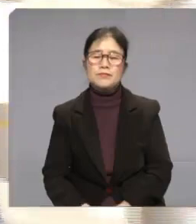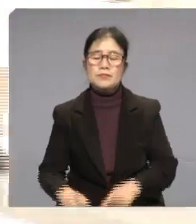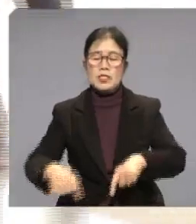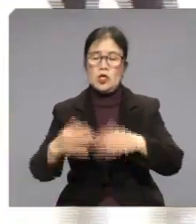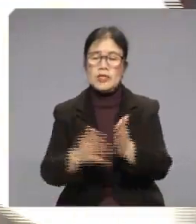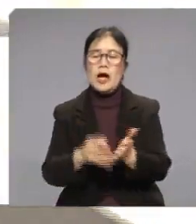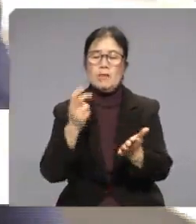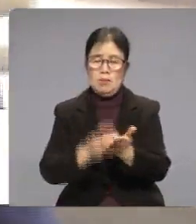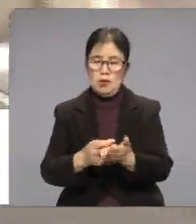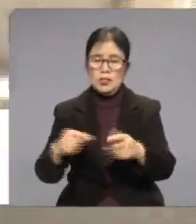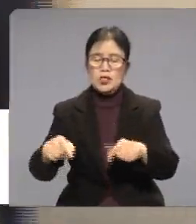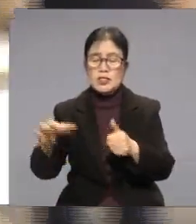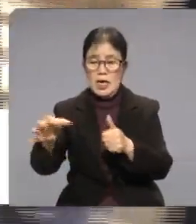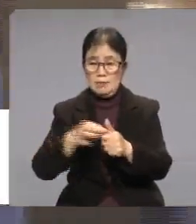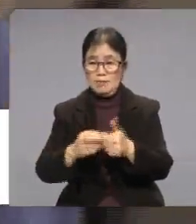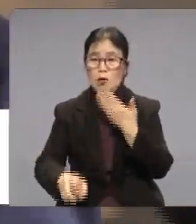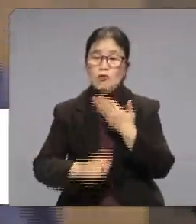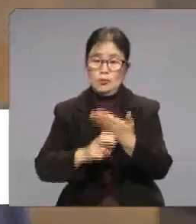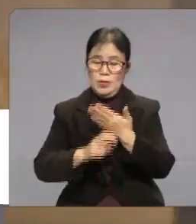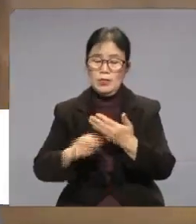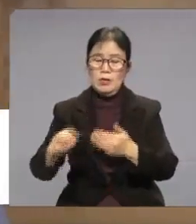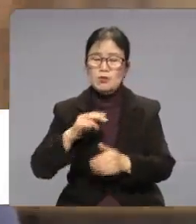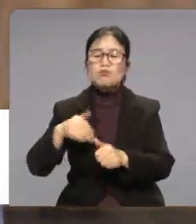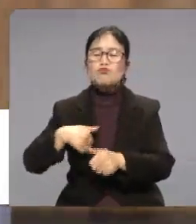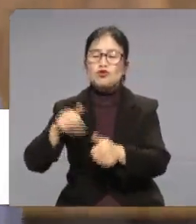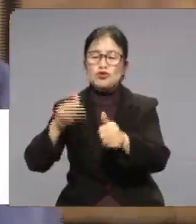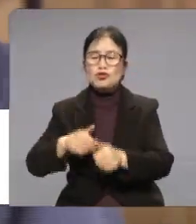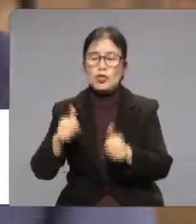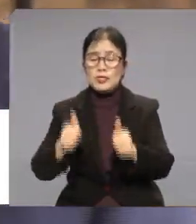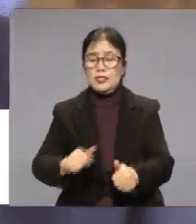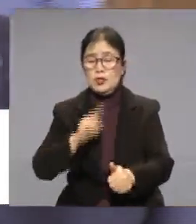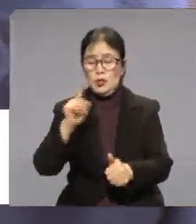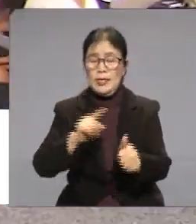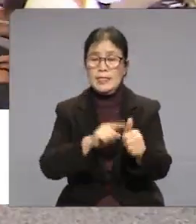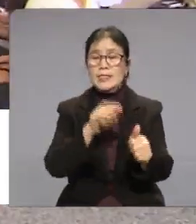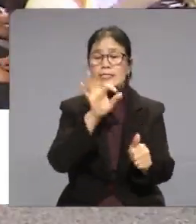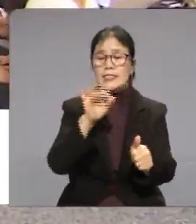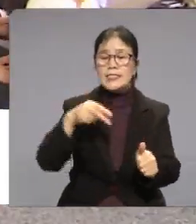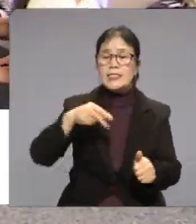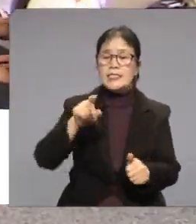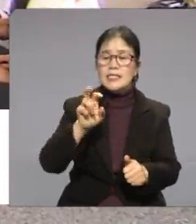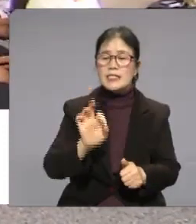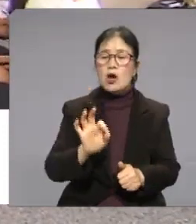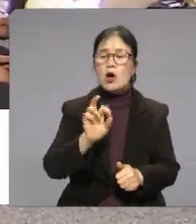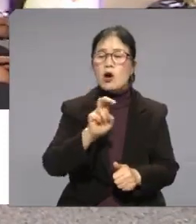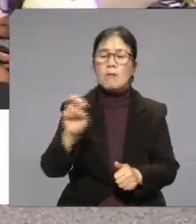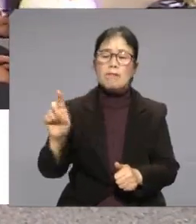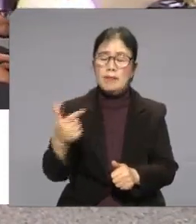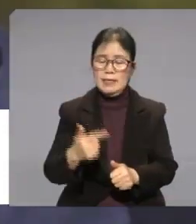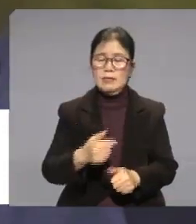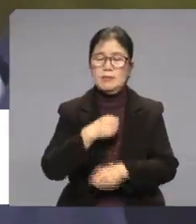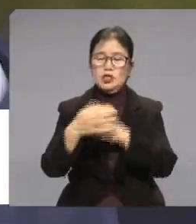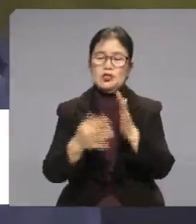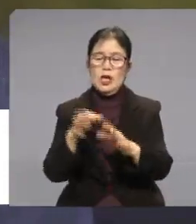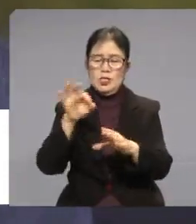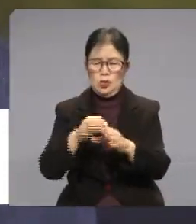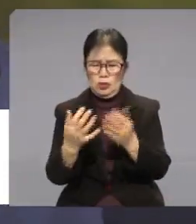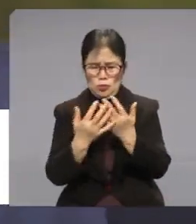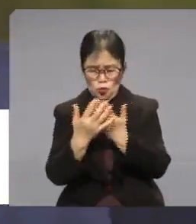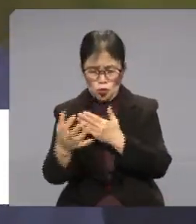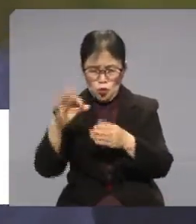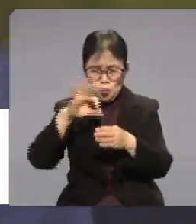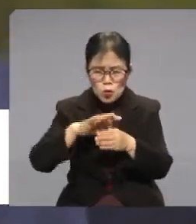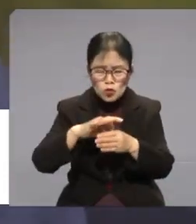정당법 정치자금법 위반 혐의로 불구속 기소된 이성만 무소속 의원. 민주당 전당대회 돈봉투